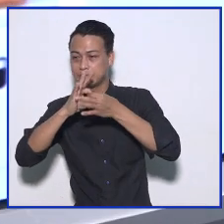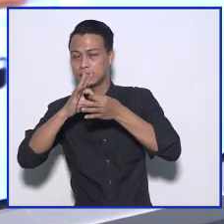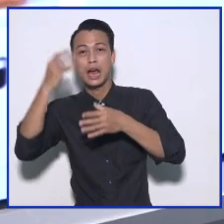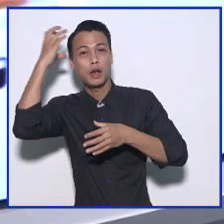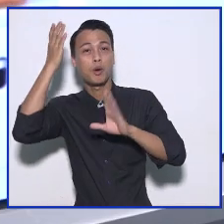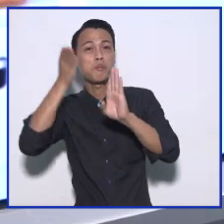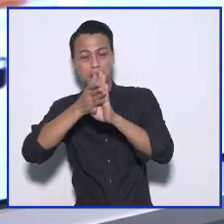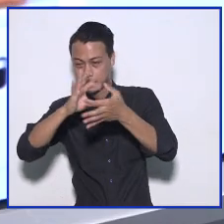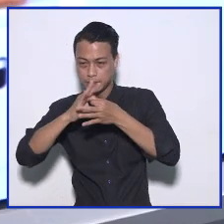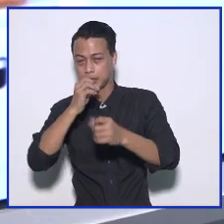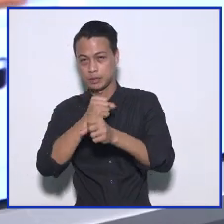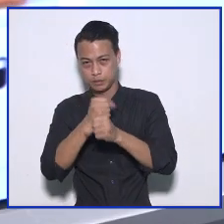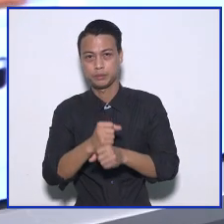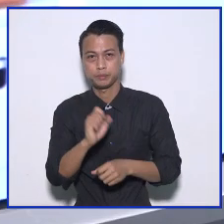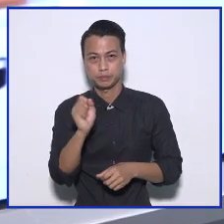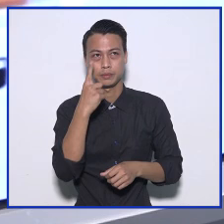CBN နဲ့ gateway